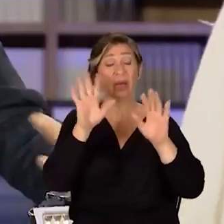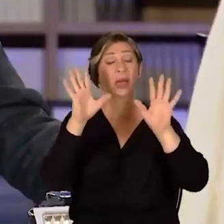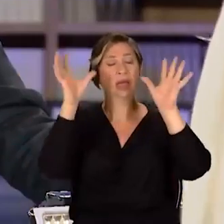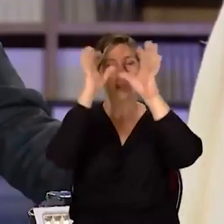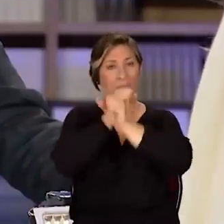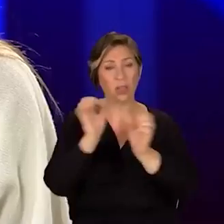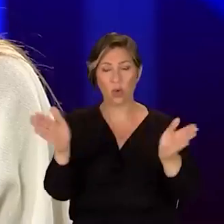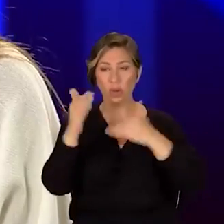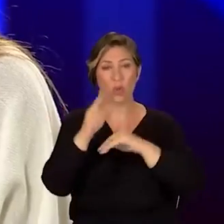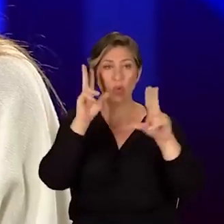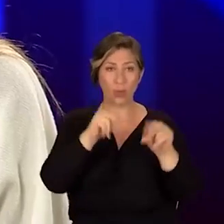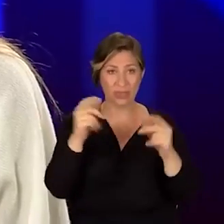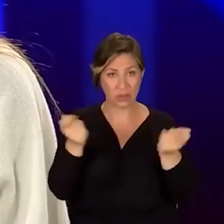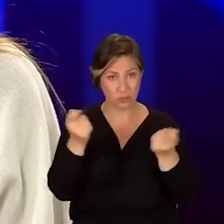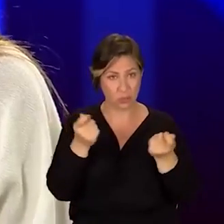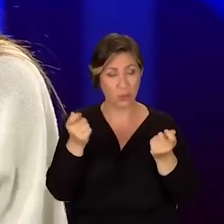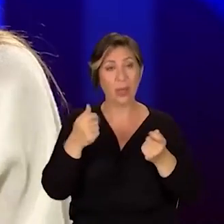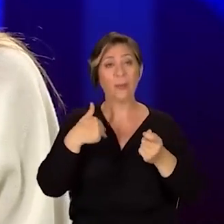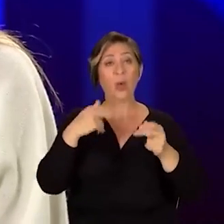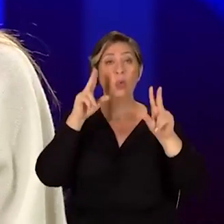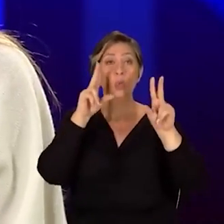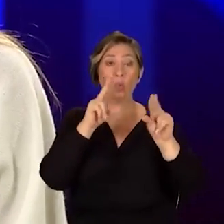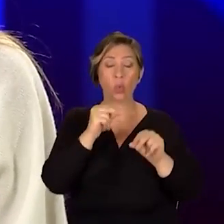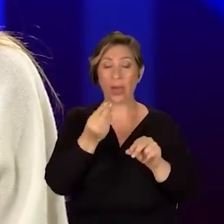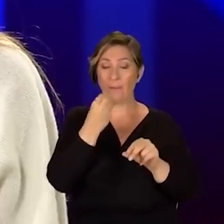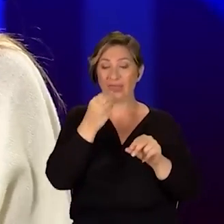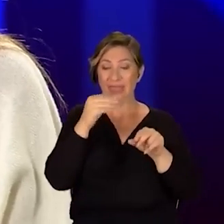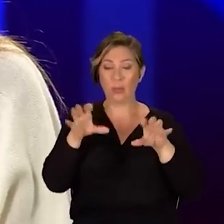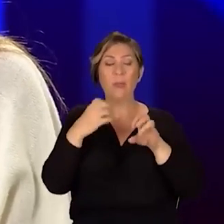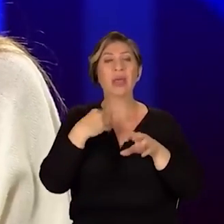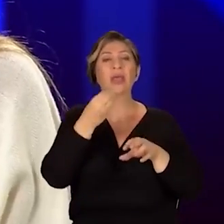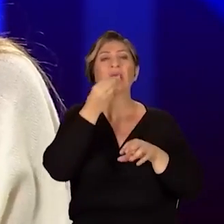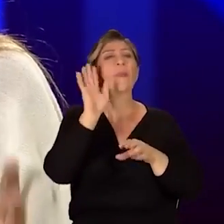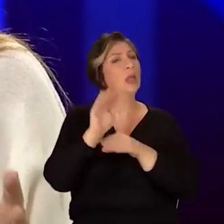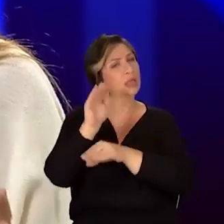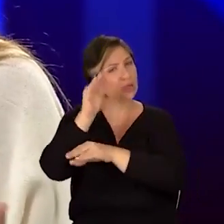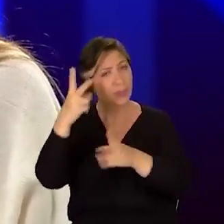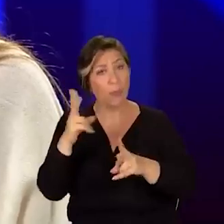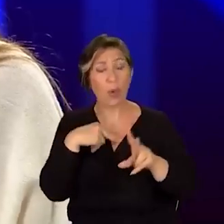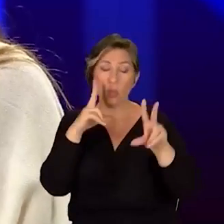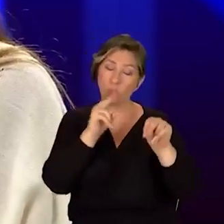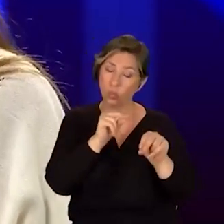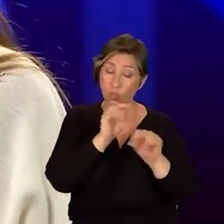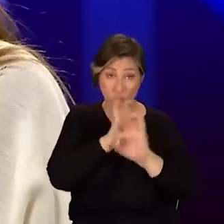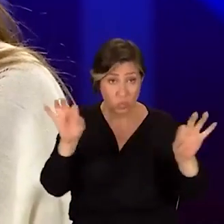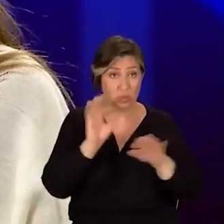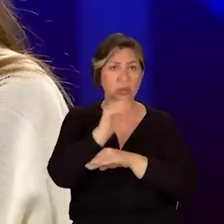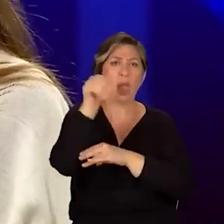uyumaya çalışıyorum. Ben uykuyla beslenen bir tipim. Yemek yemeden de yaşayabiliyorum ama uykusuz